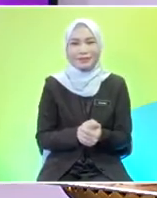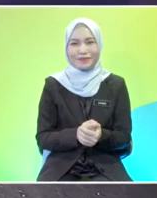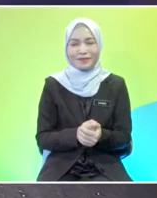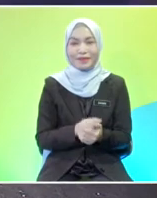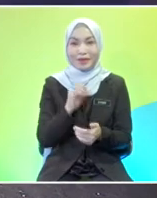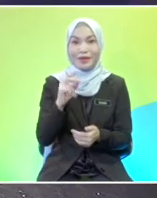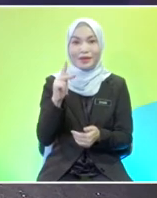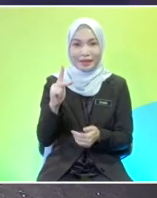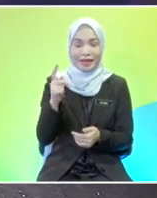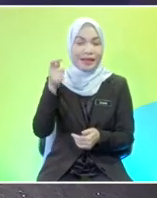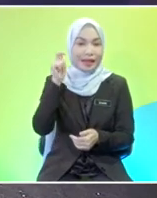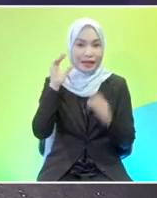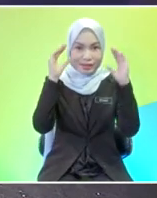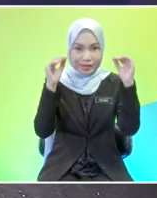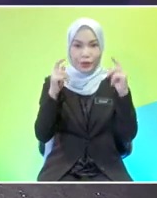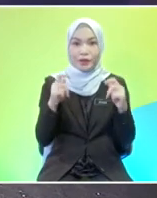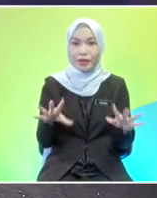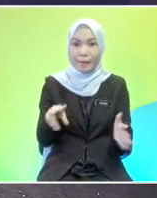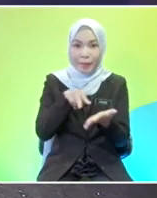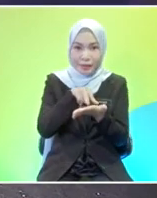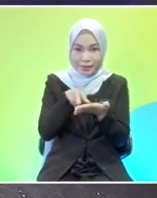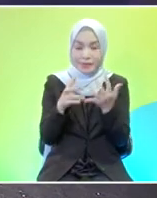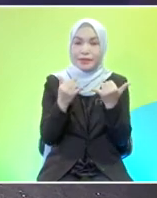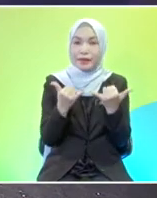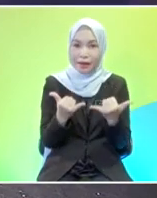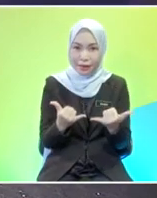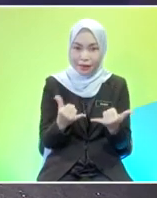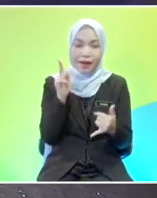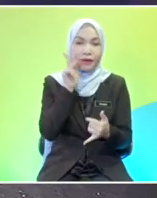Ya tadi sih gua Alfian dah baca sekarang kita minta